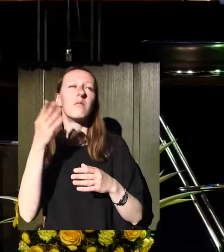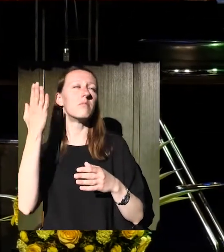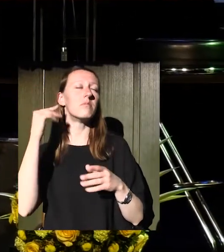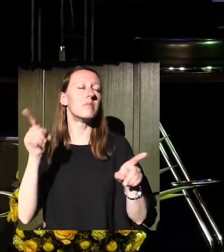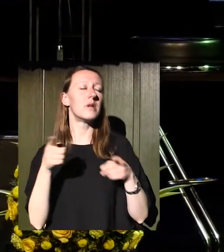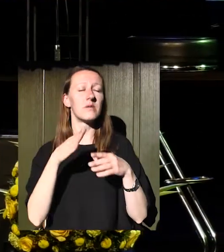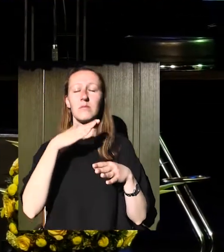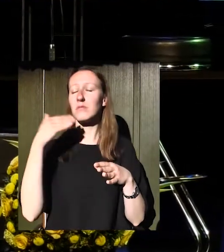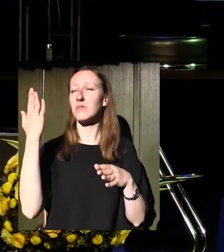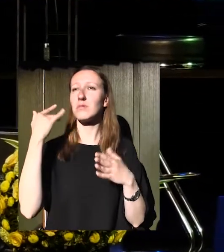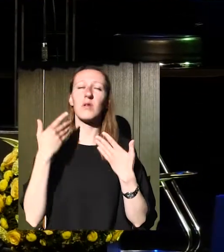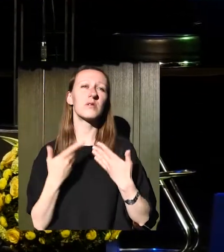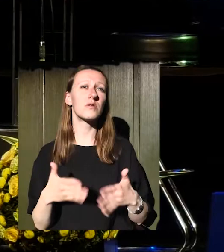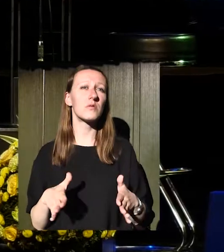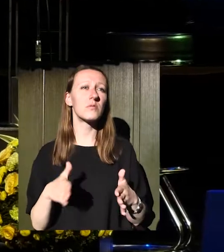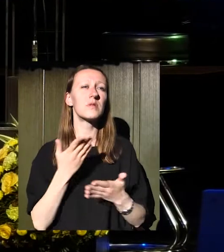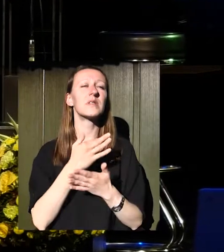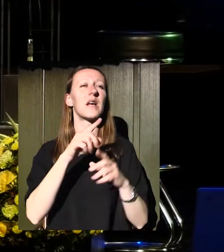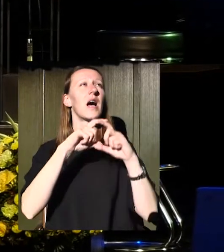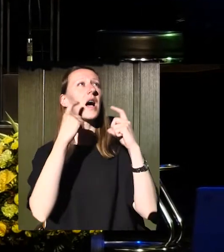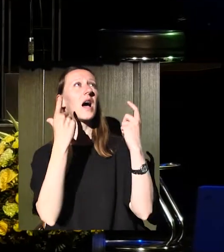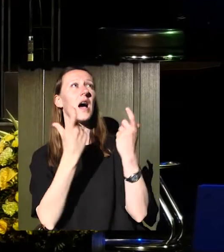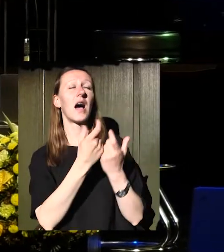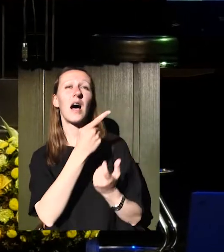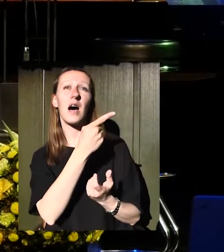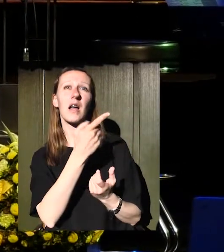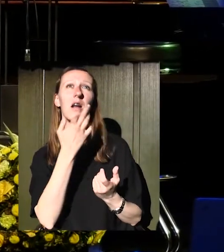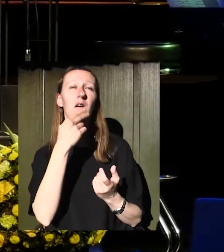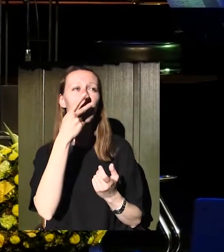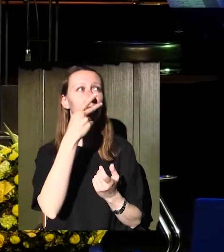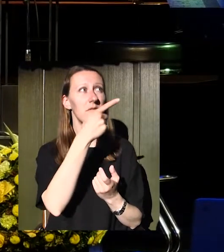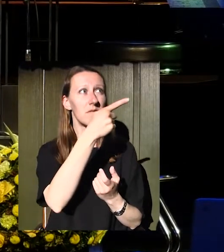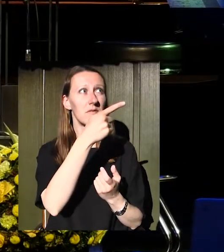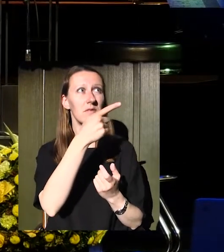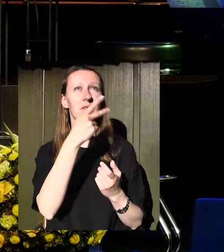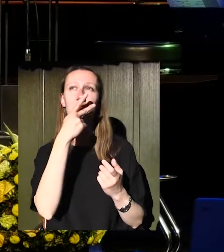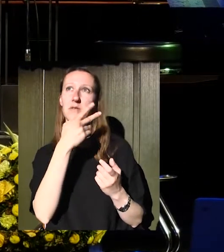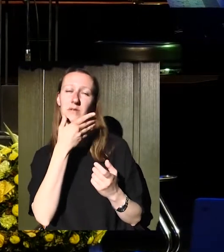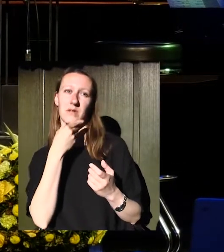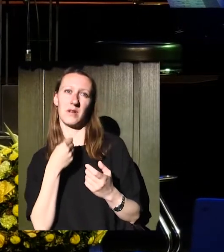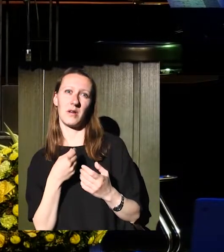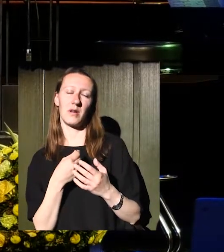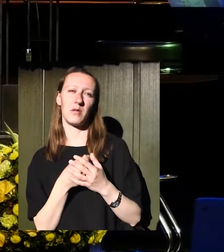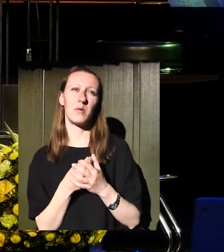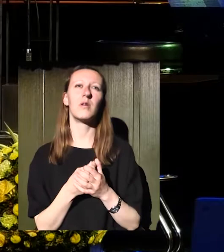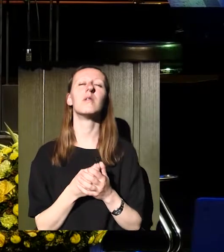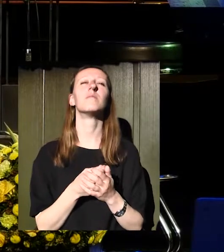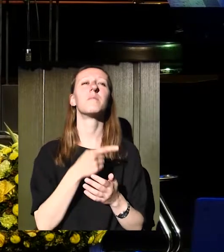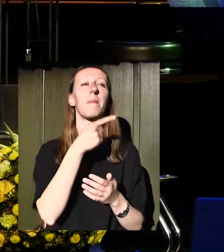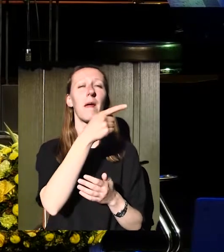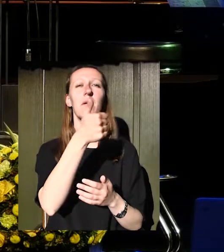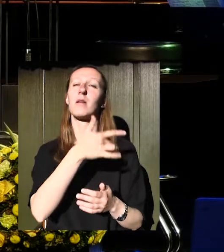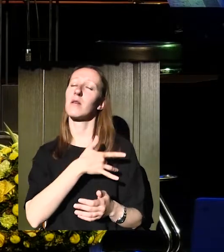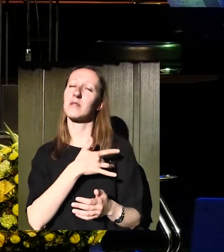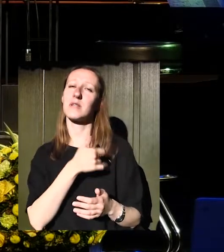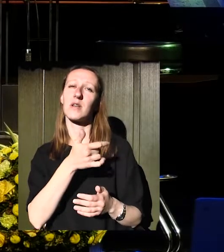ormai perduti e per l'arena che sparge la beltà. Ah,